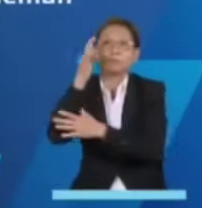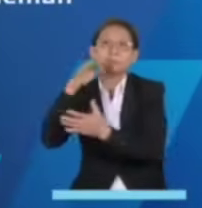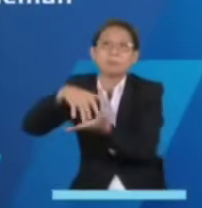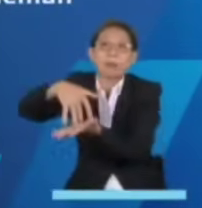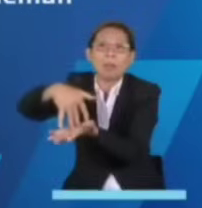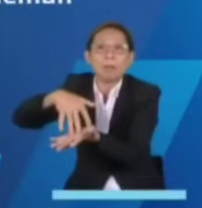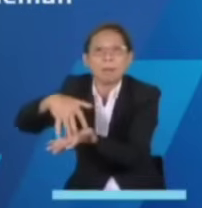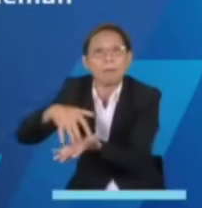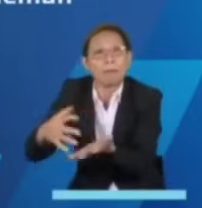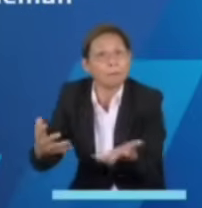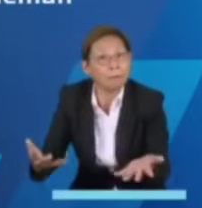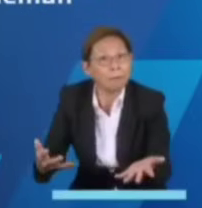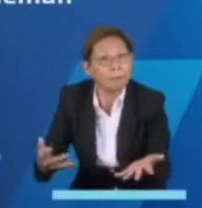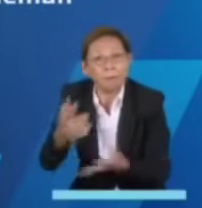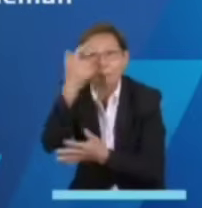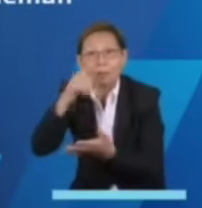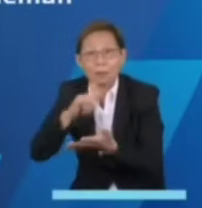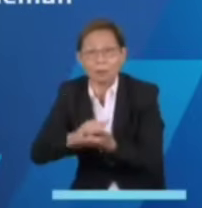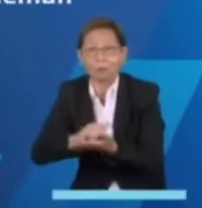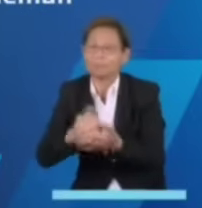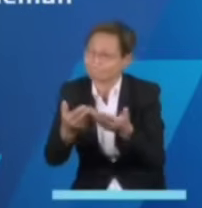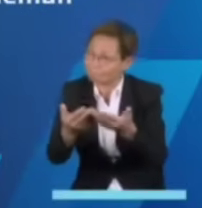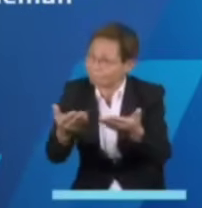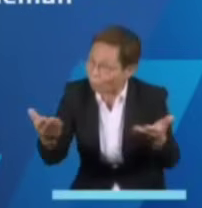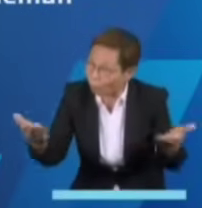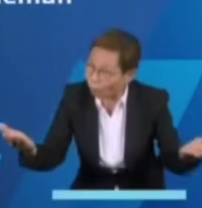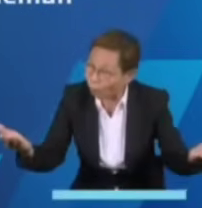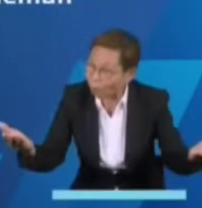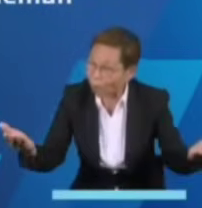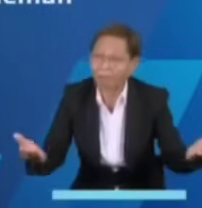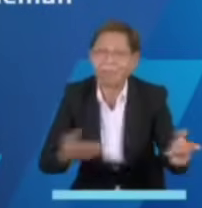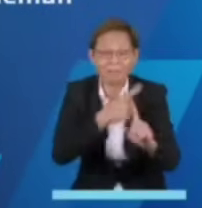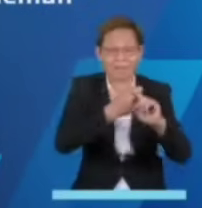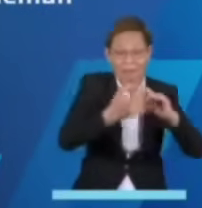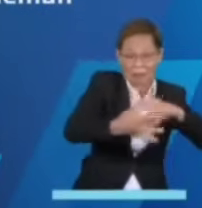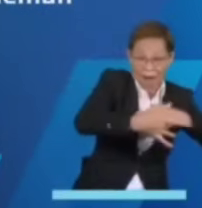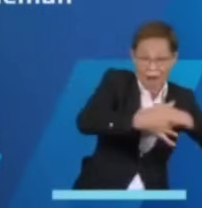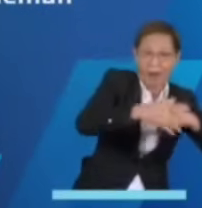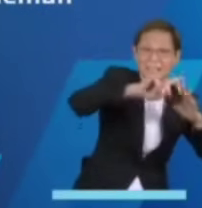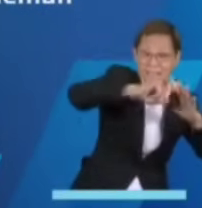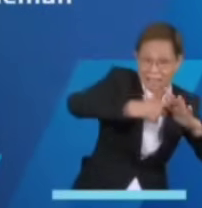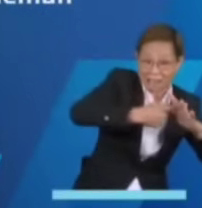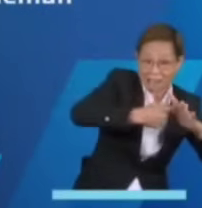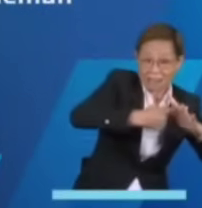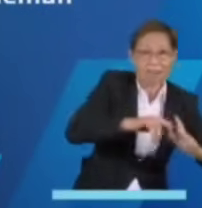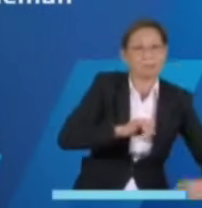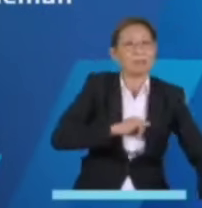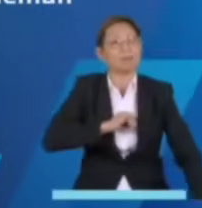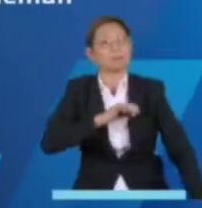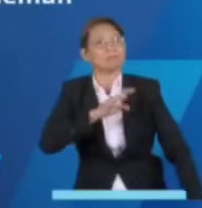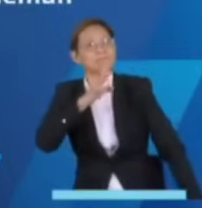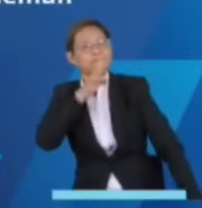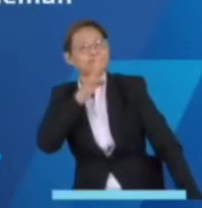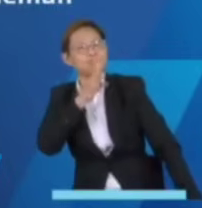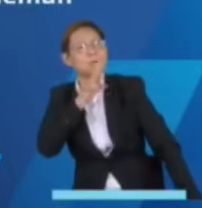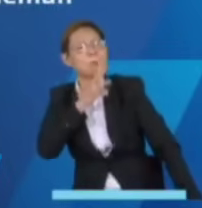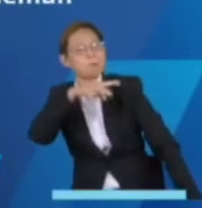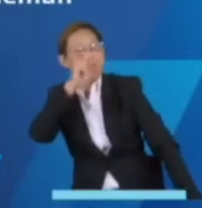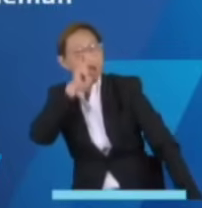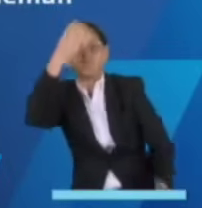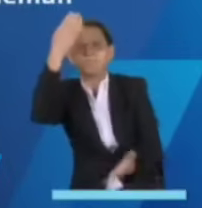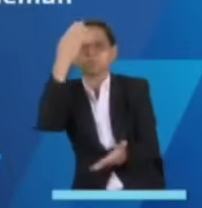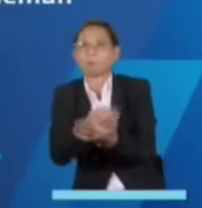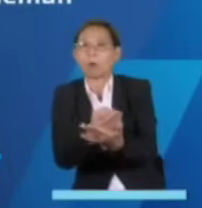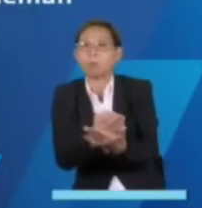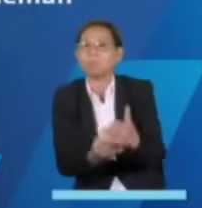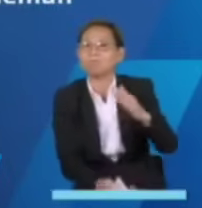lemah. Sebab itu, saudara, dari awal saya tegas memerangi